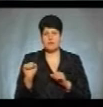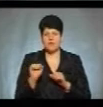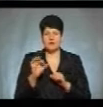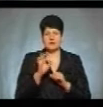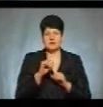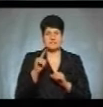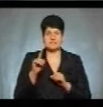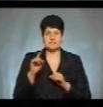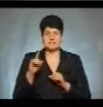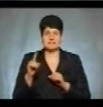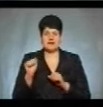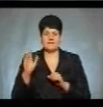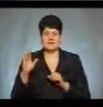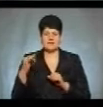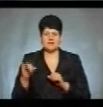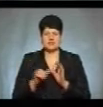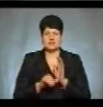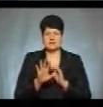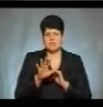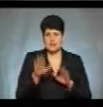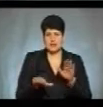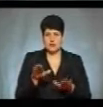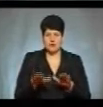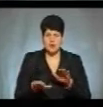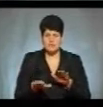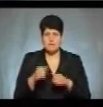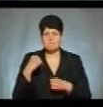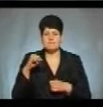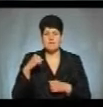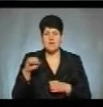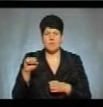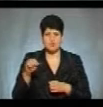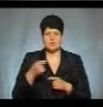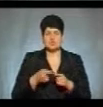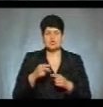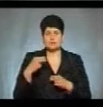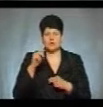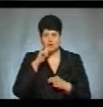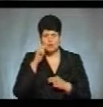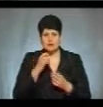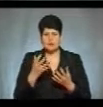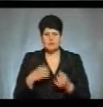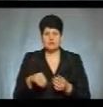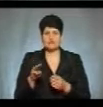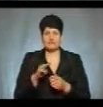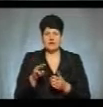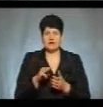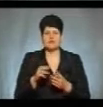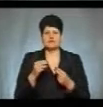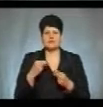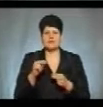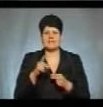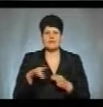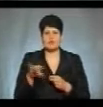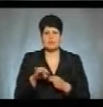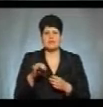Олександр Завінський, вагова категорія 65 кілограмів. Переможці чемпіонату України в травні візьмуть участь у чемпіонаті Європи з вільної боротьби